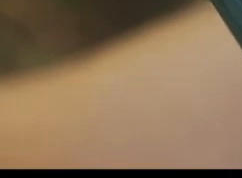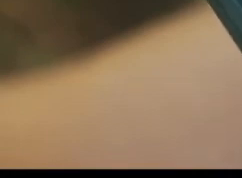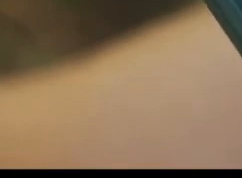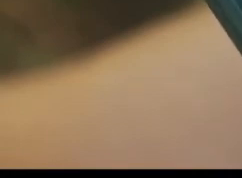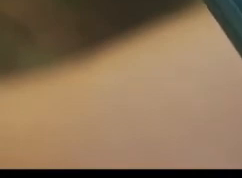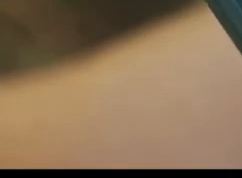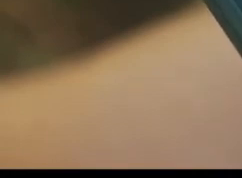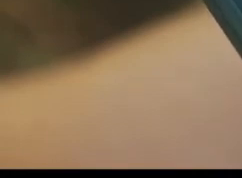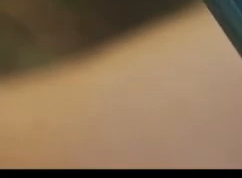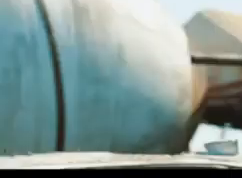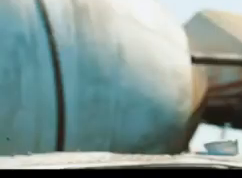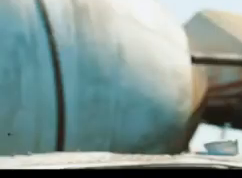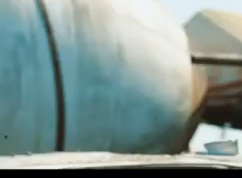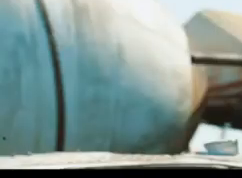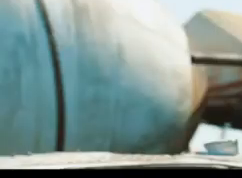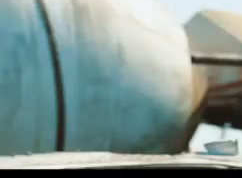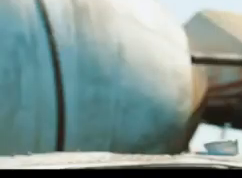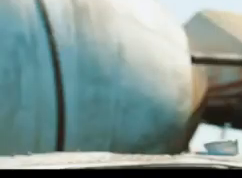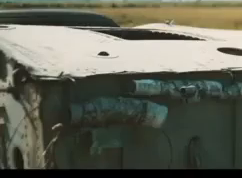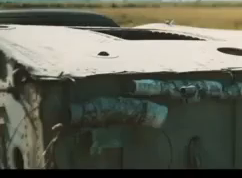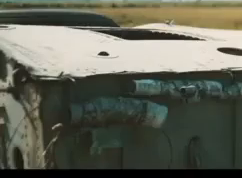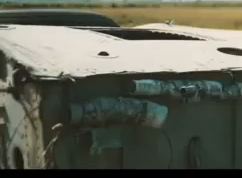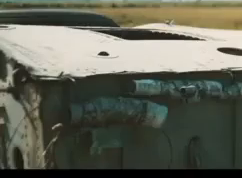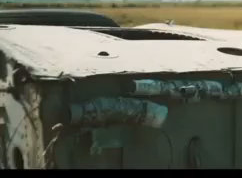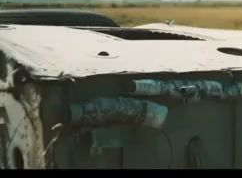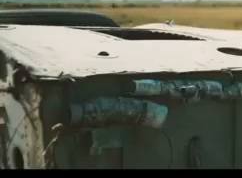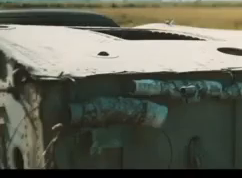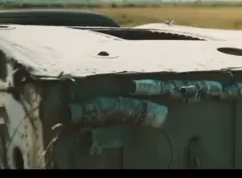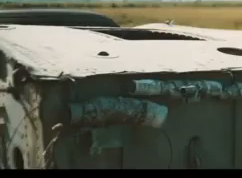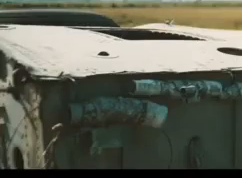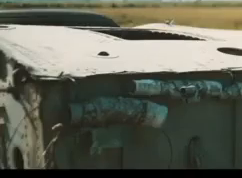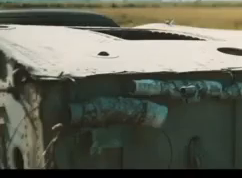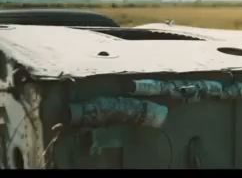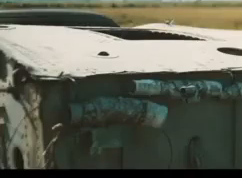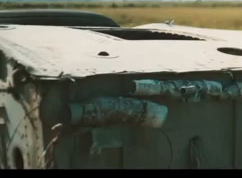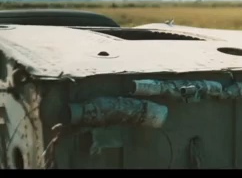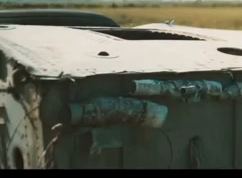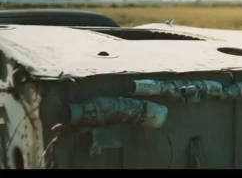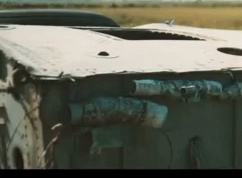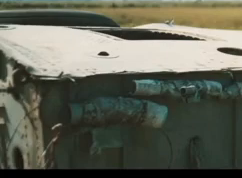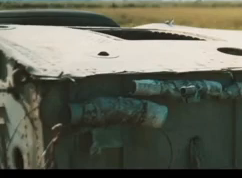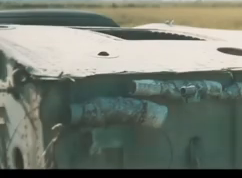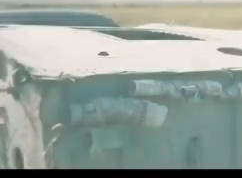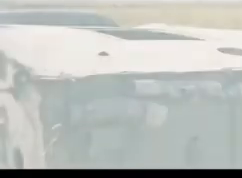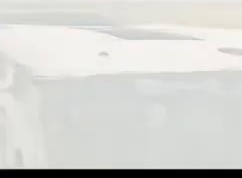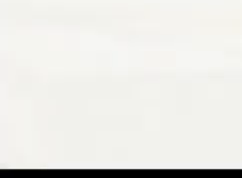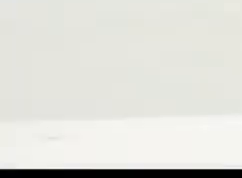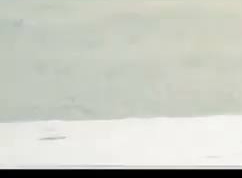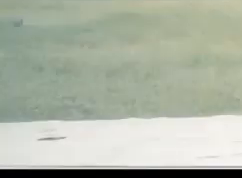Saan na nga ulit tayo na ito kahapon? Sa problem solving na, di ba?